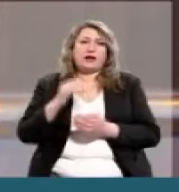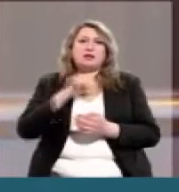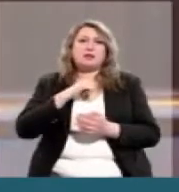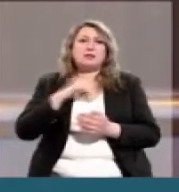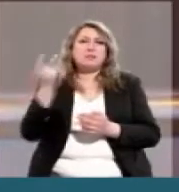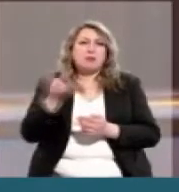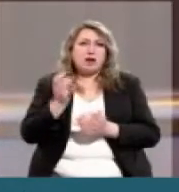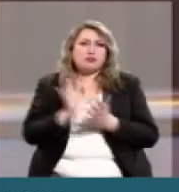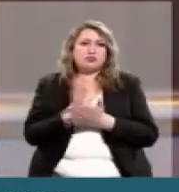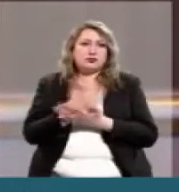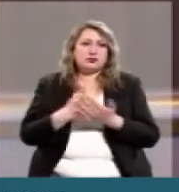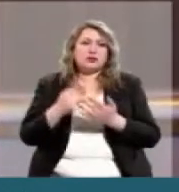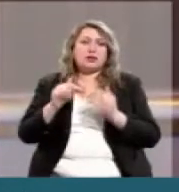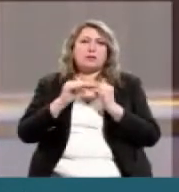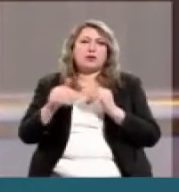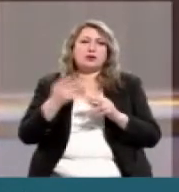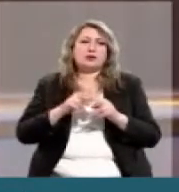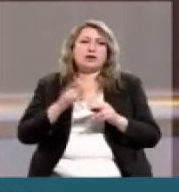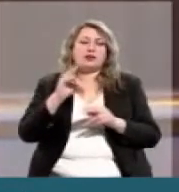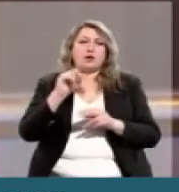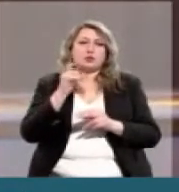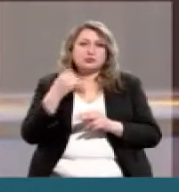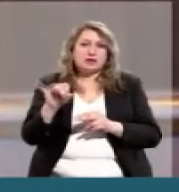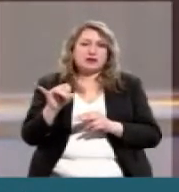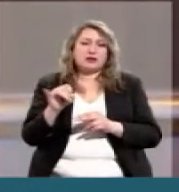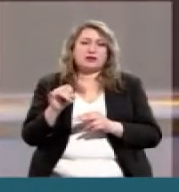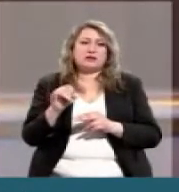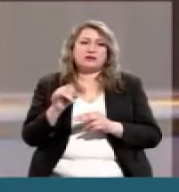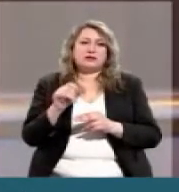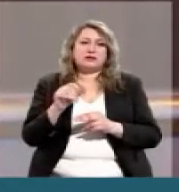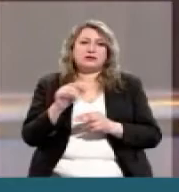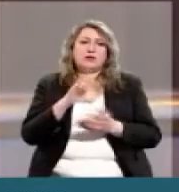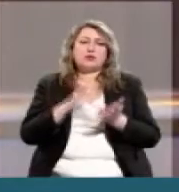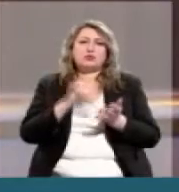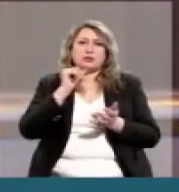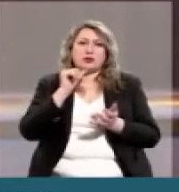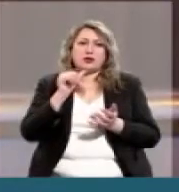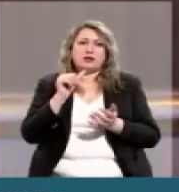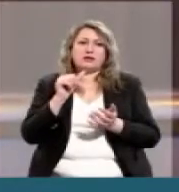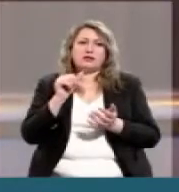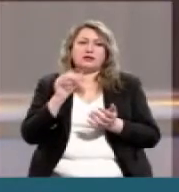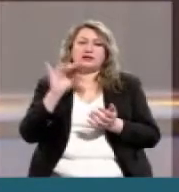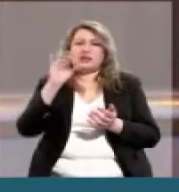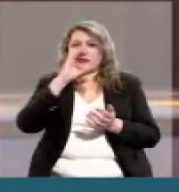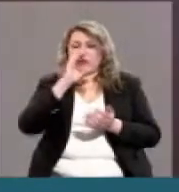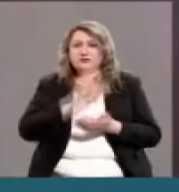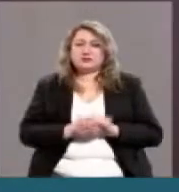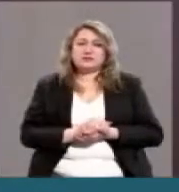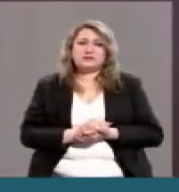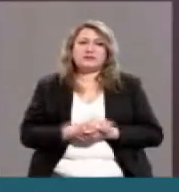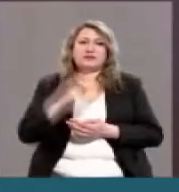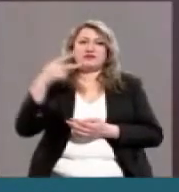вывозу мусора на полигоны ТБО является Наурзумский район, города Кустанай и Лисаковск.